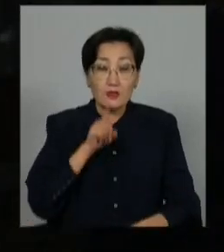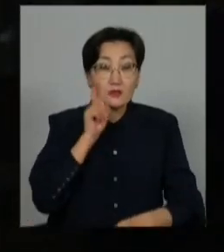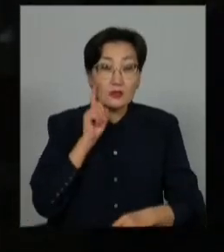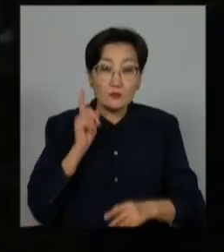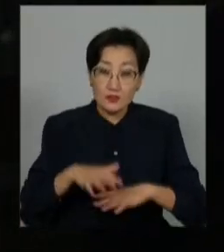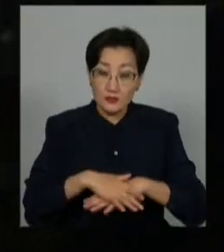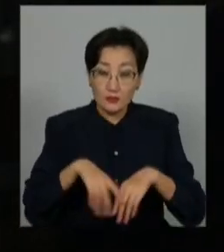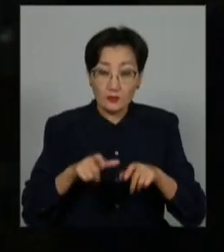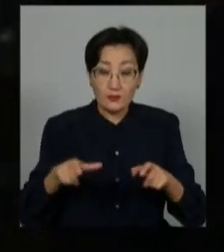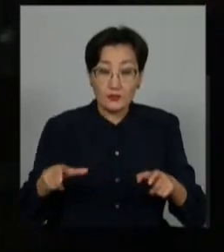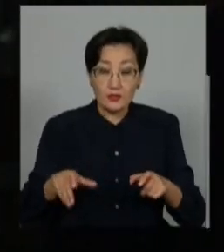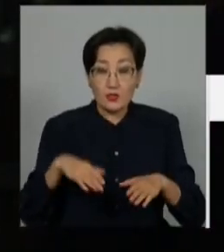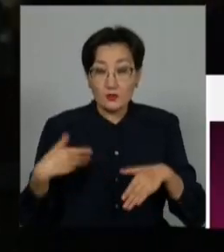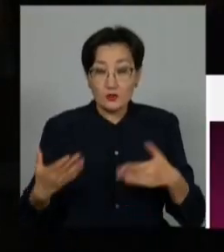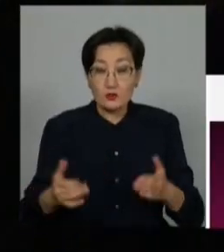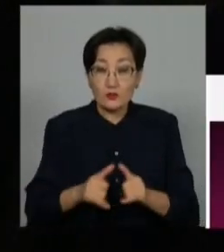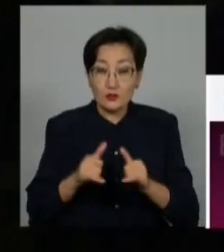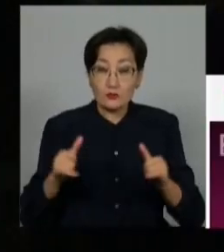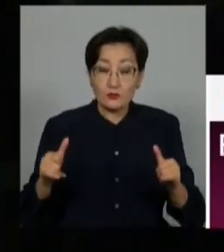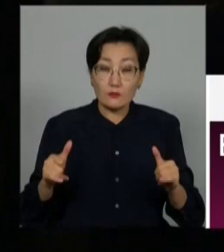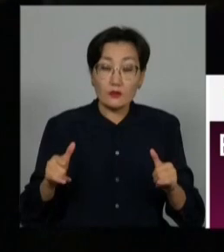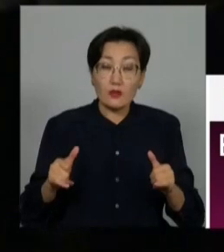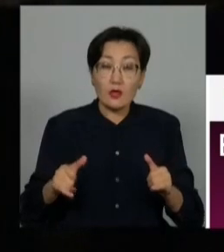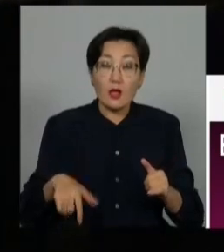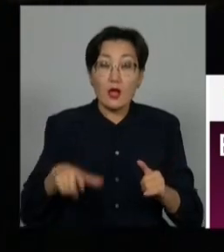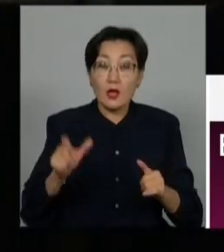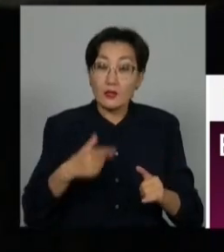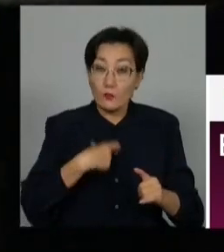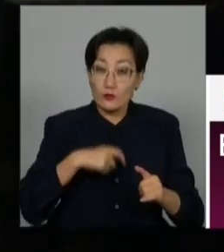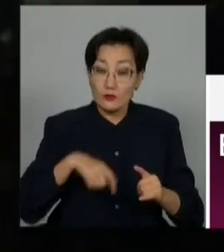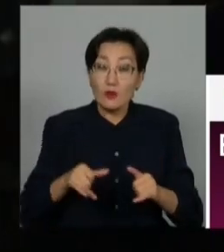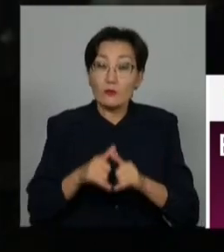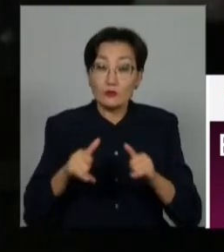Жастарымызда, халқымызда жан-жақ жетілуге, тұлғалық дамуға